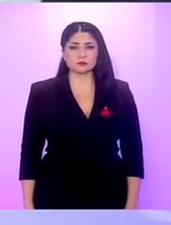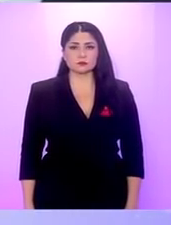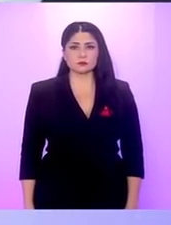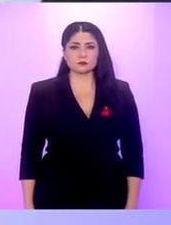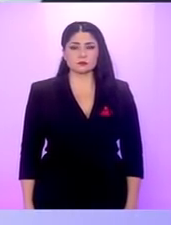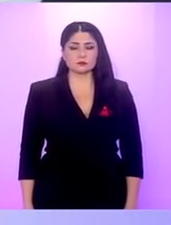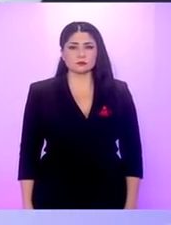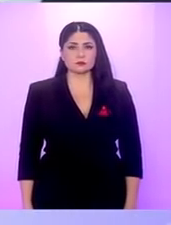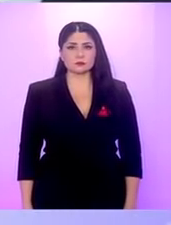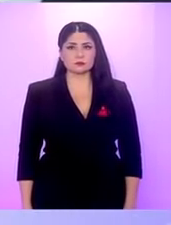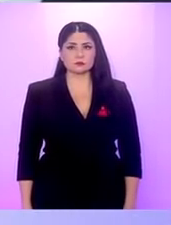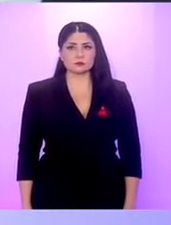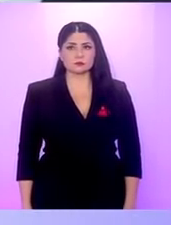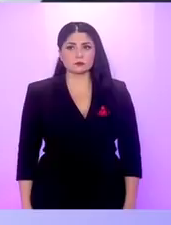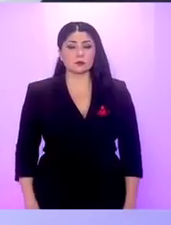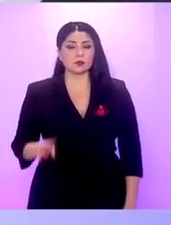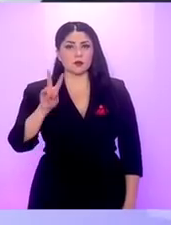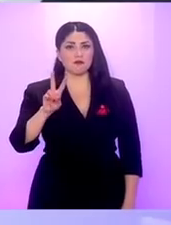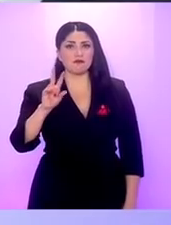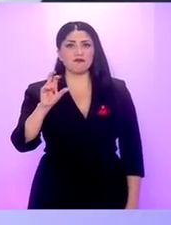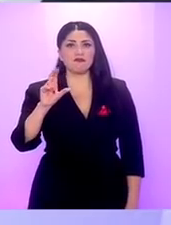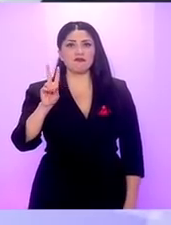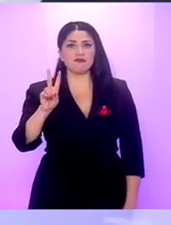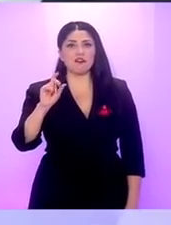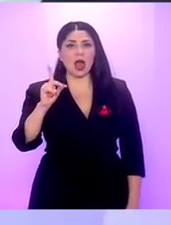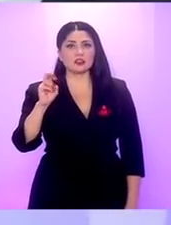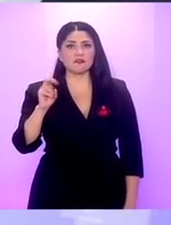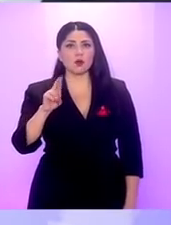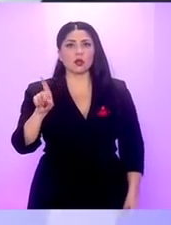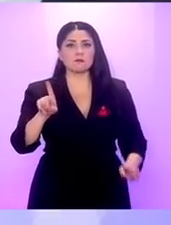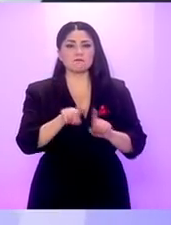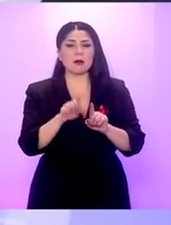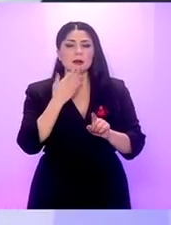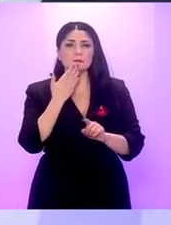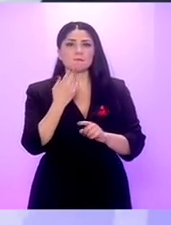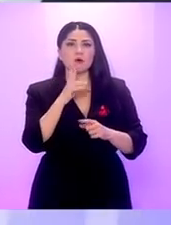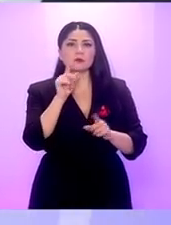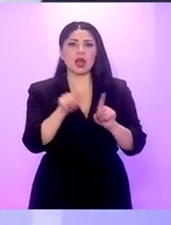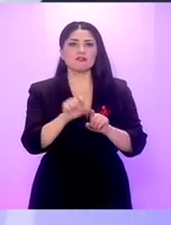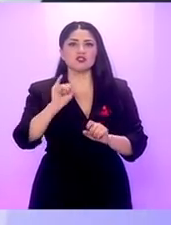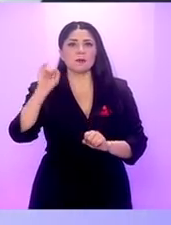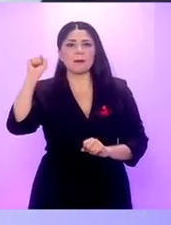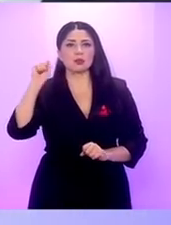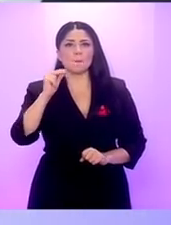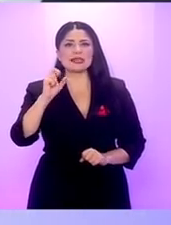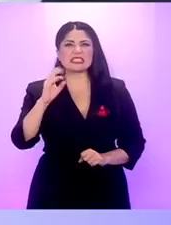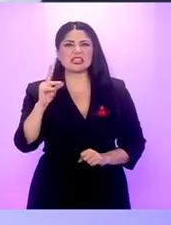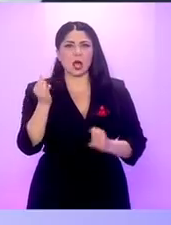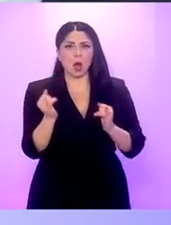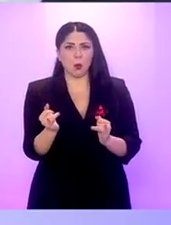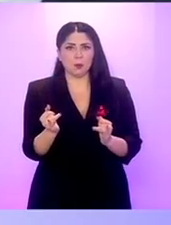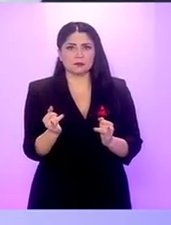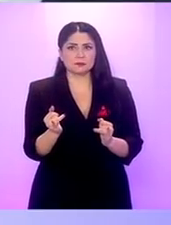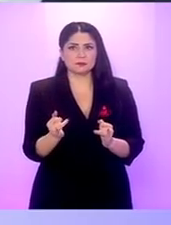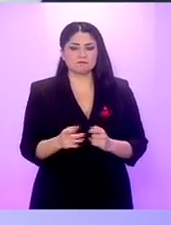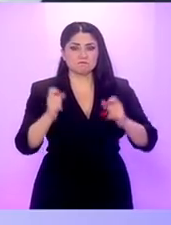Practic, dânsul este pe aceeași linie de discurs ca PSD în momentul de față. Și, de